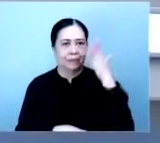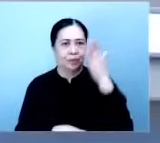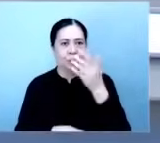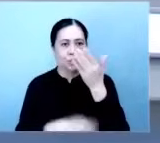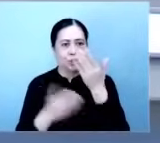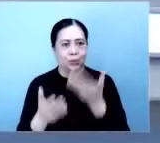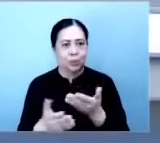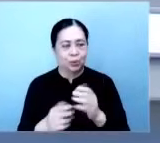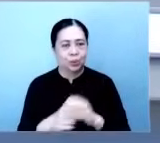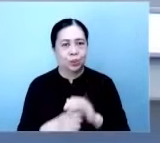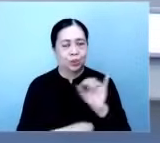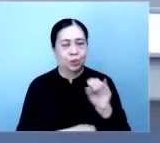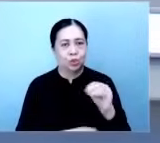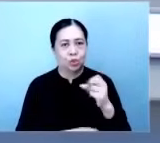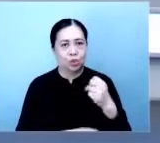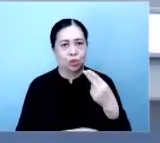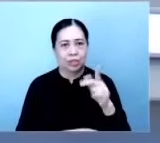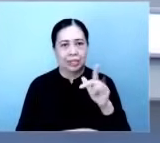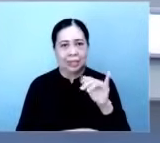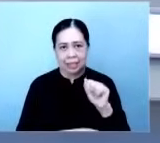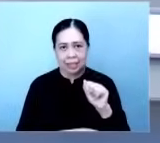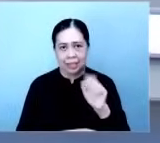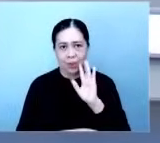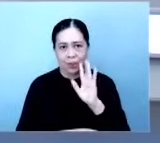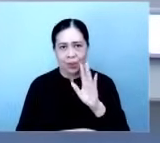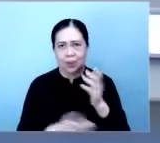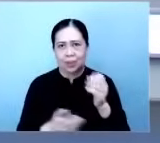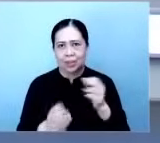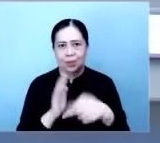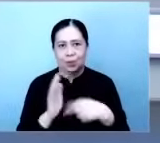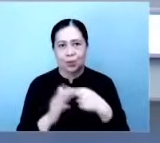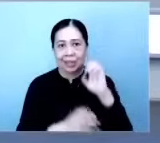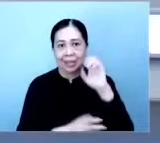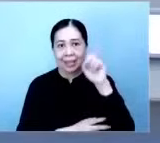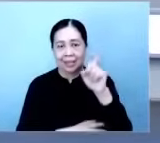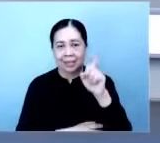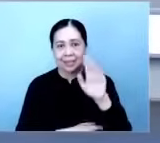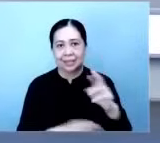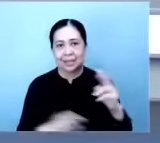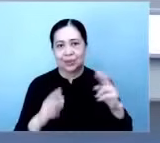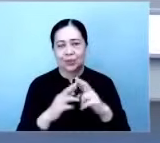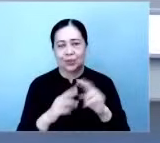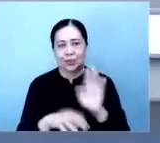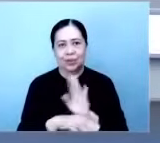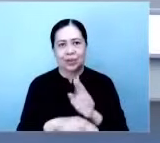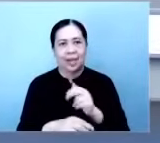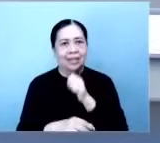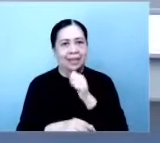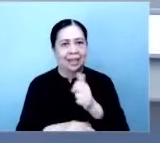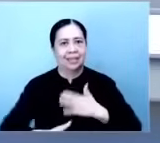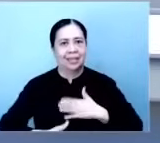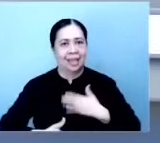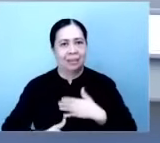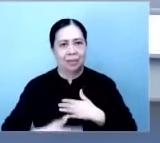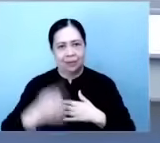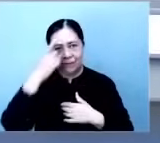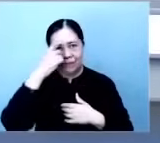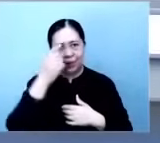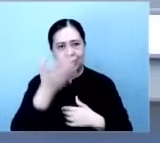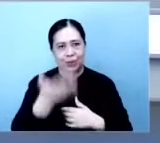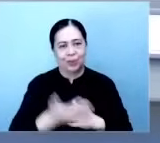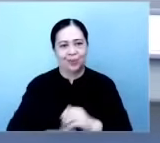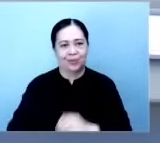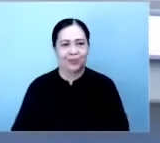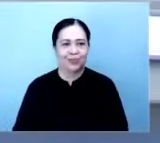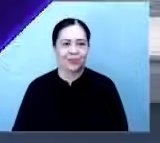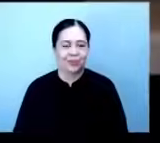ang Josh Lia gaganap na mag-ex sa kanilang reunion movie na Unhappy For You. Panoorin natin yan sa report ni MJ